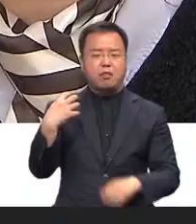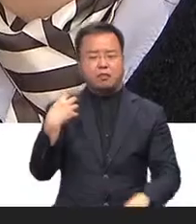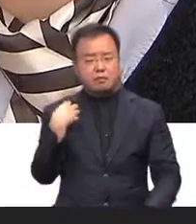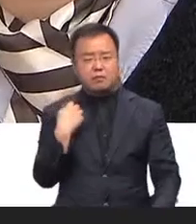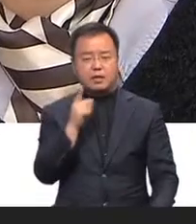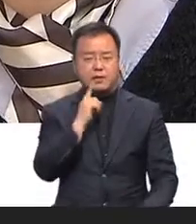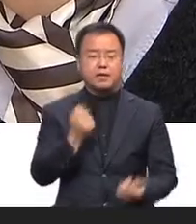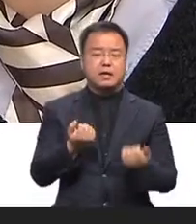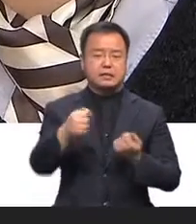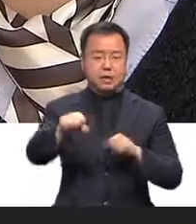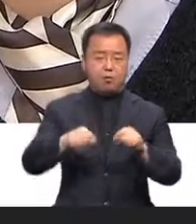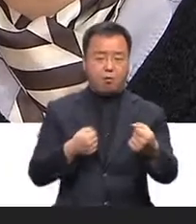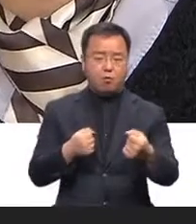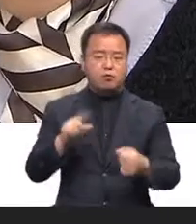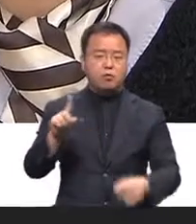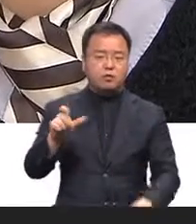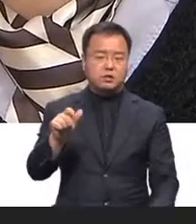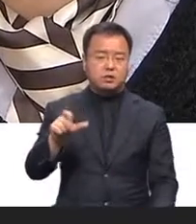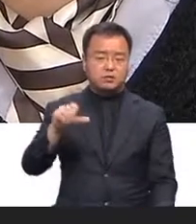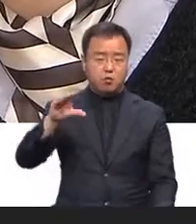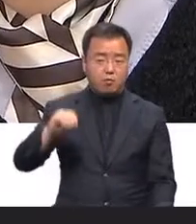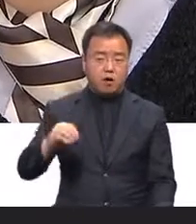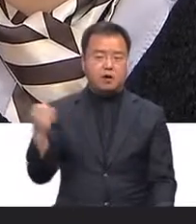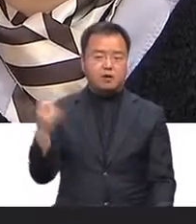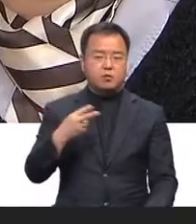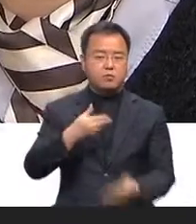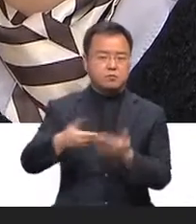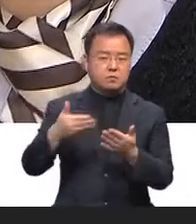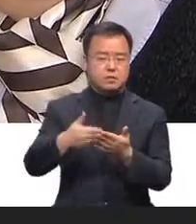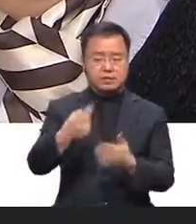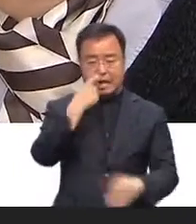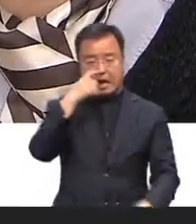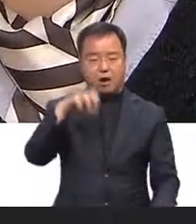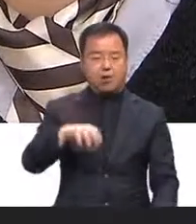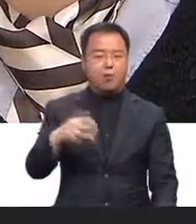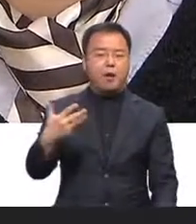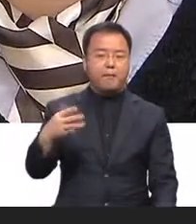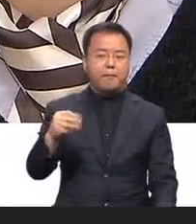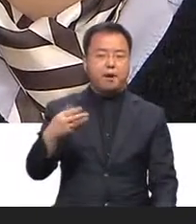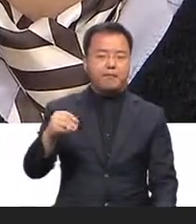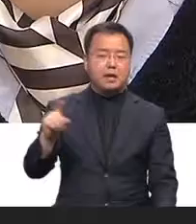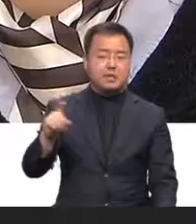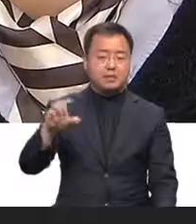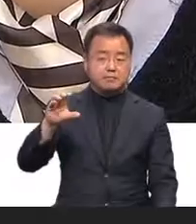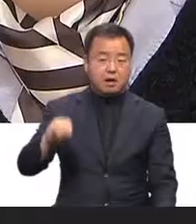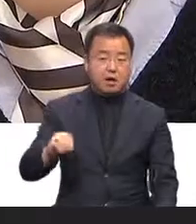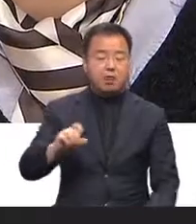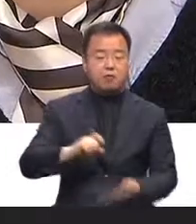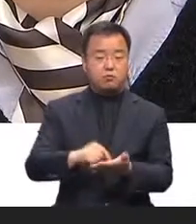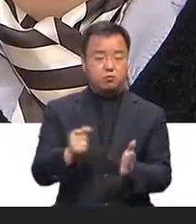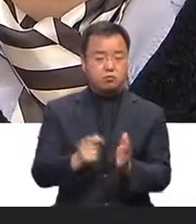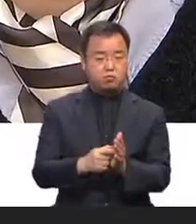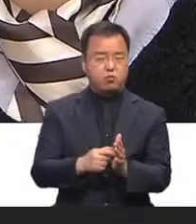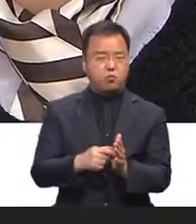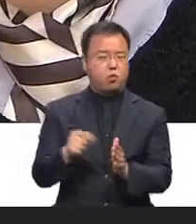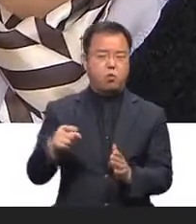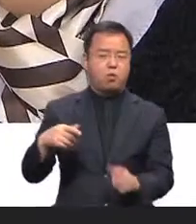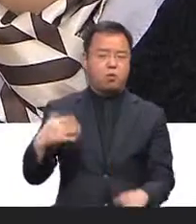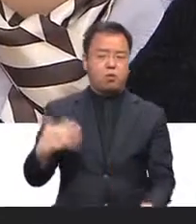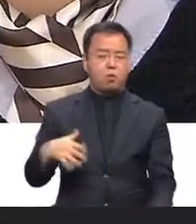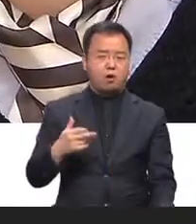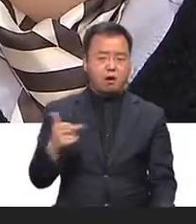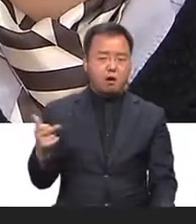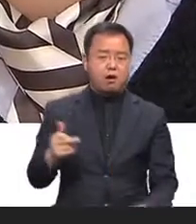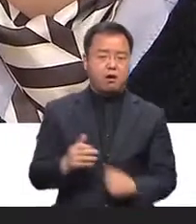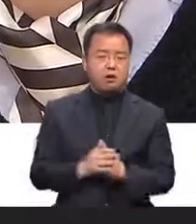150,000원 그리고 모비스 라고 하는데 8만원 10만원 네 그런 식으로 사실 단위가 꽤 크거든요 주변의